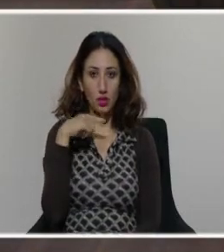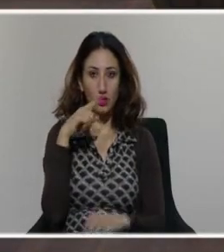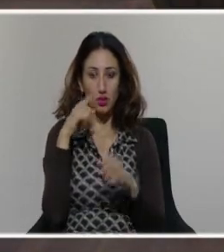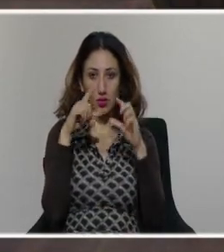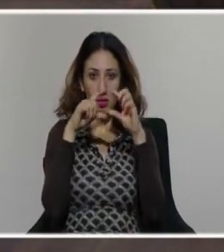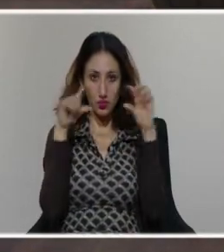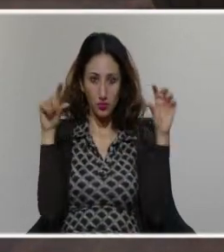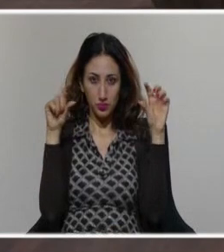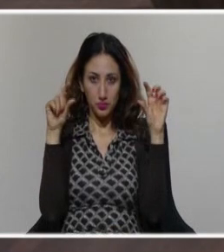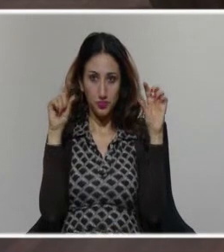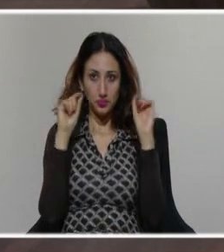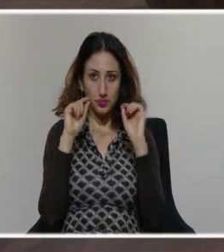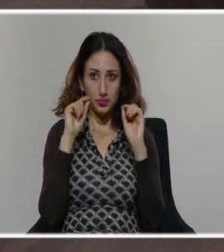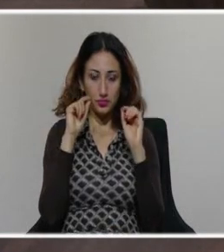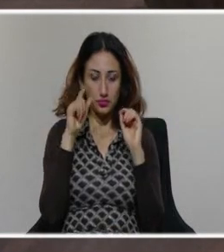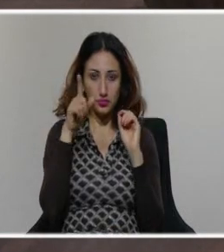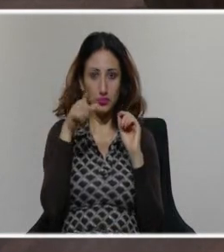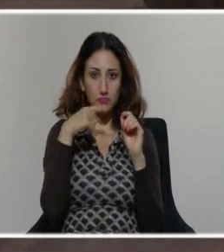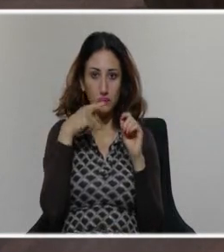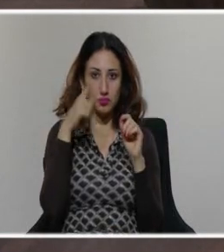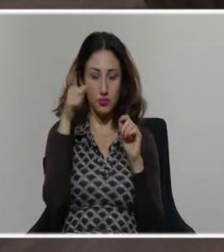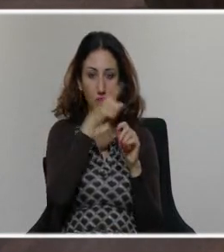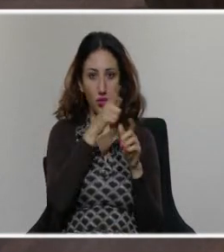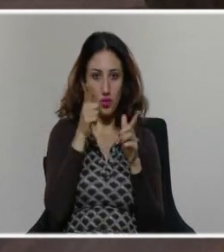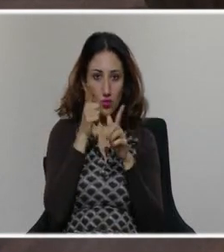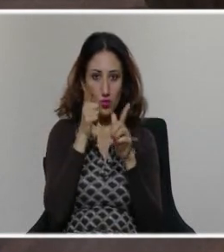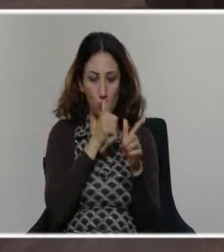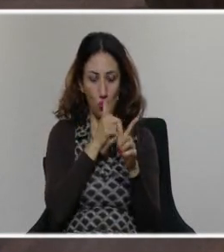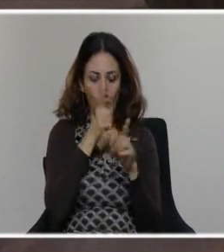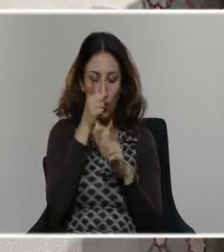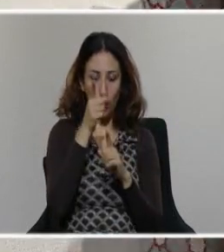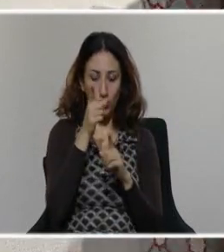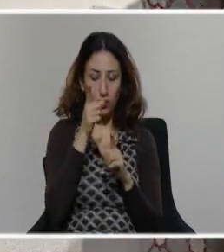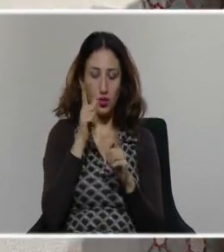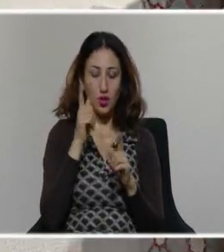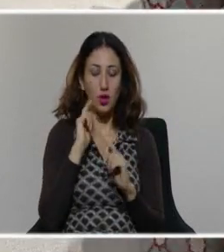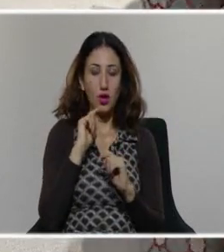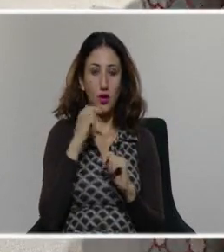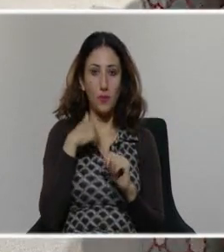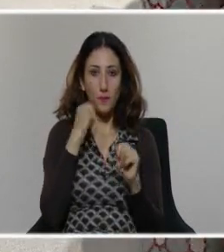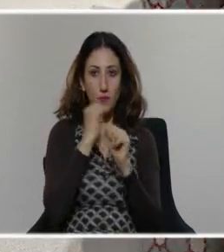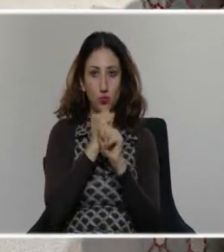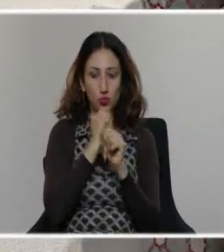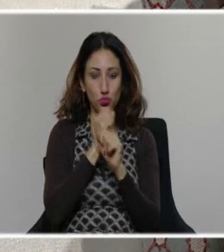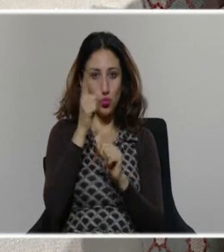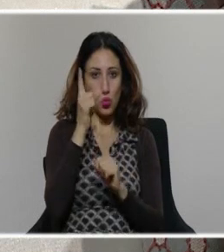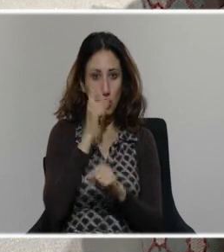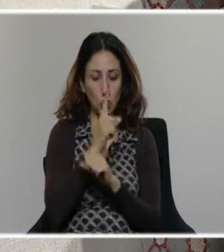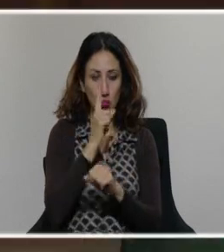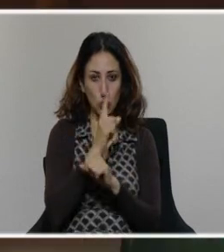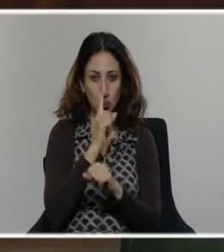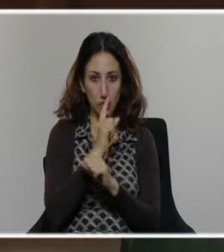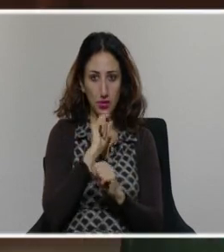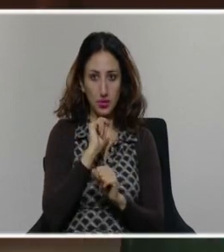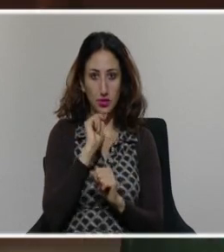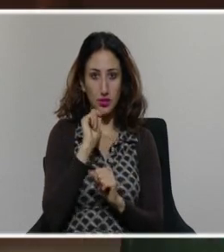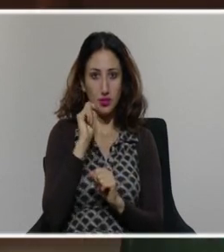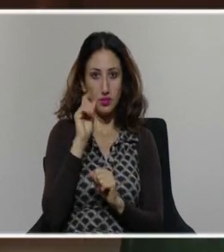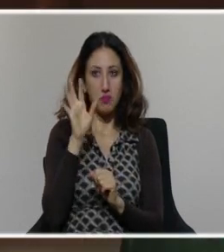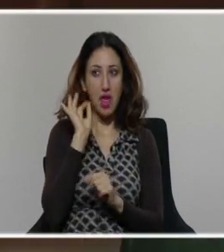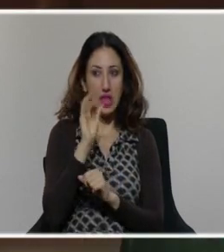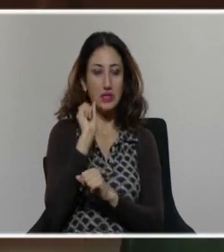عن يعني علاقتي بمجدي ابو عميره كمخرج، كمخرج استاذ. انتوا كلكم عايزين حلقات كل